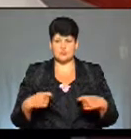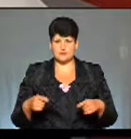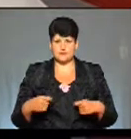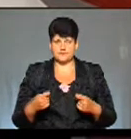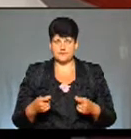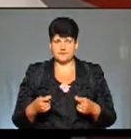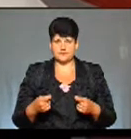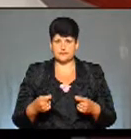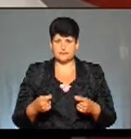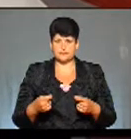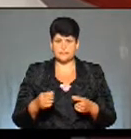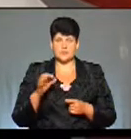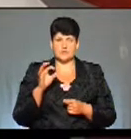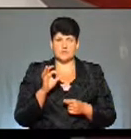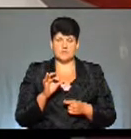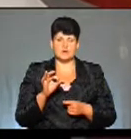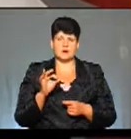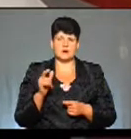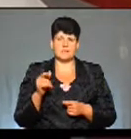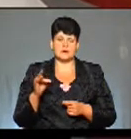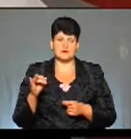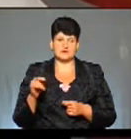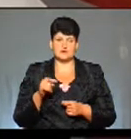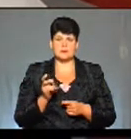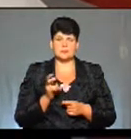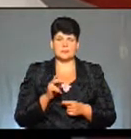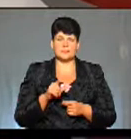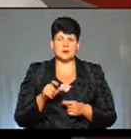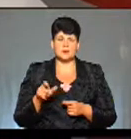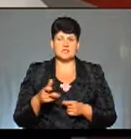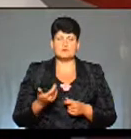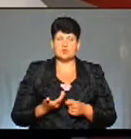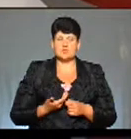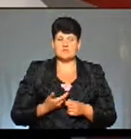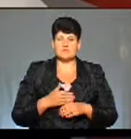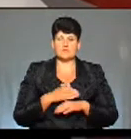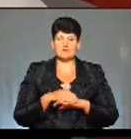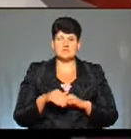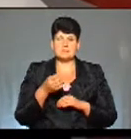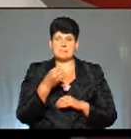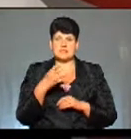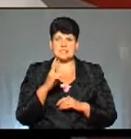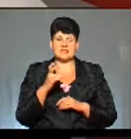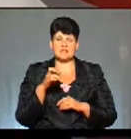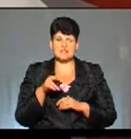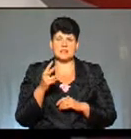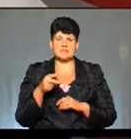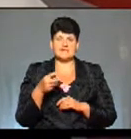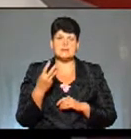апарату, така Оля Гаврилівна, бо до неї звернулись люди, які проживають на вулиці 15 квітня